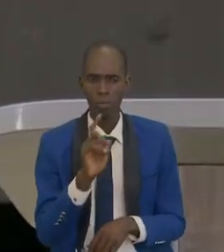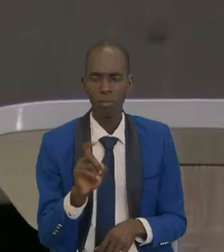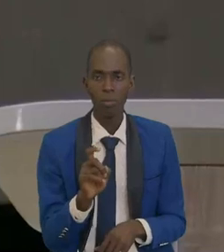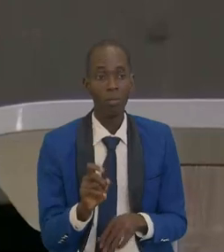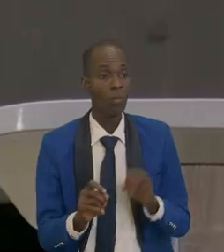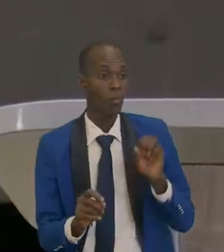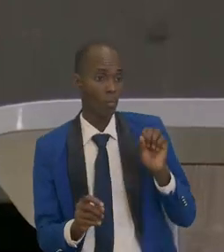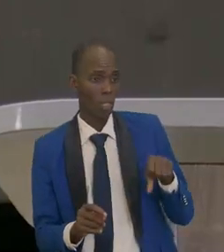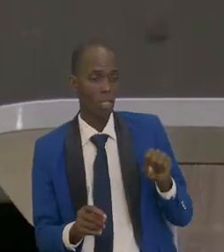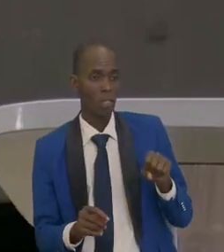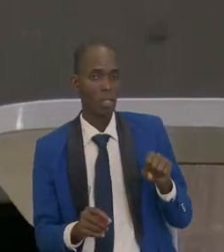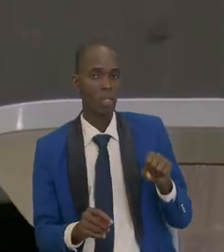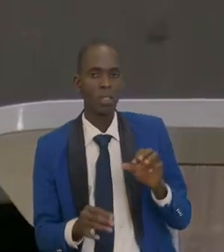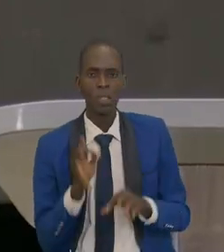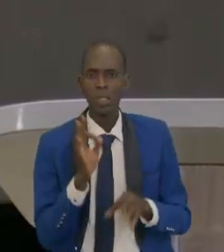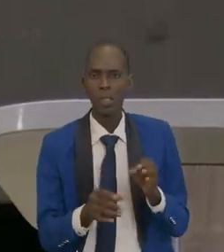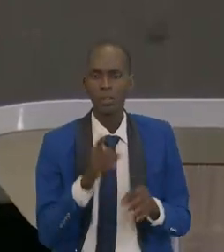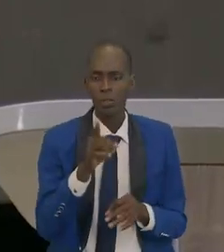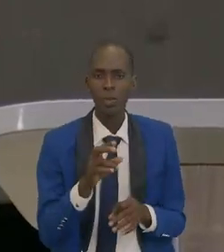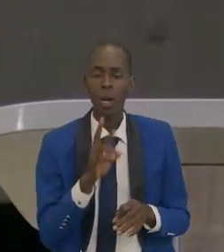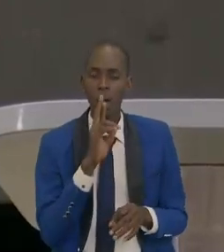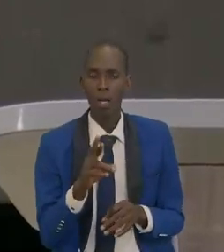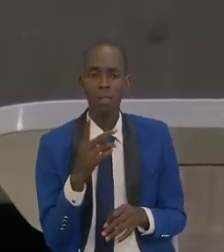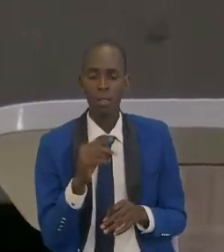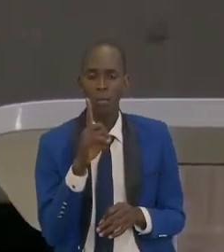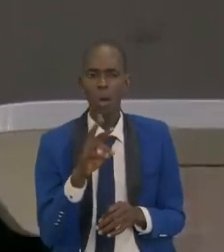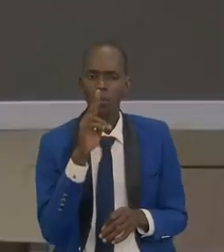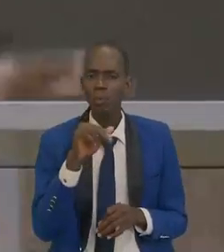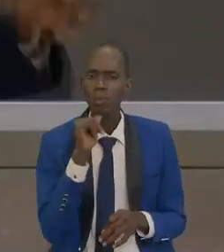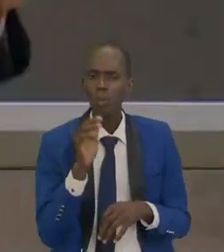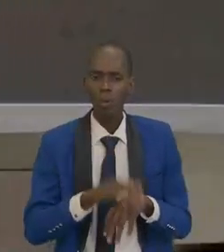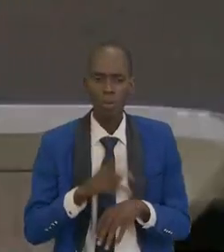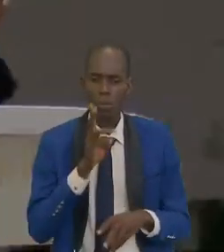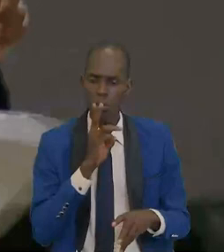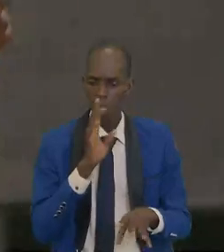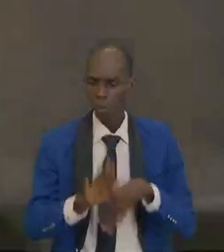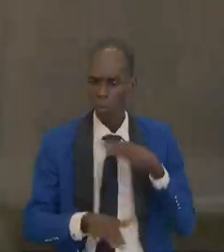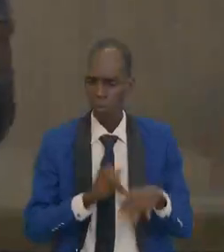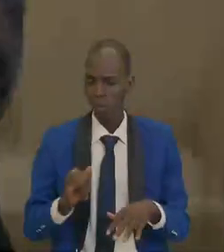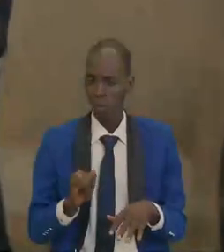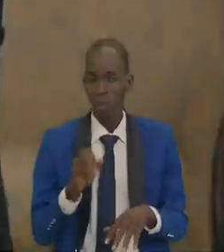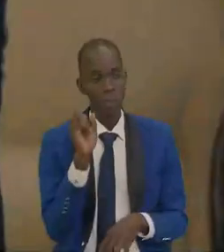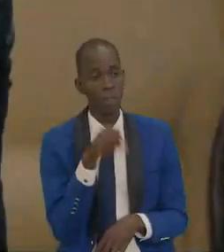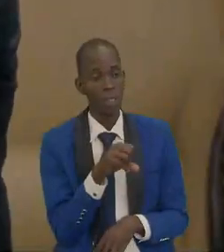Oui, si c'est toi, demande-moi de venir. Viens.